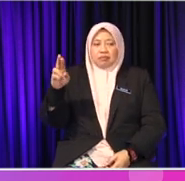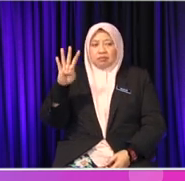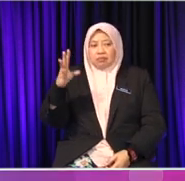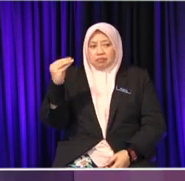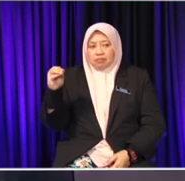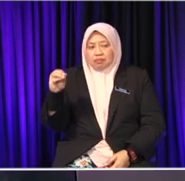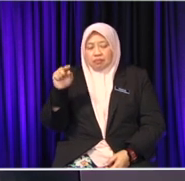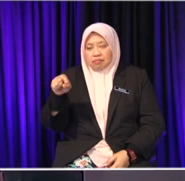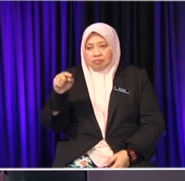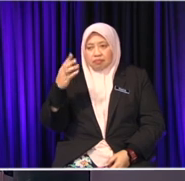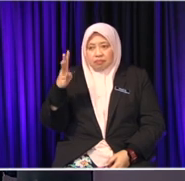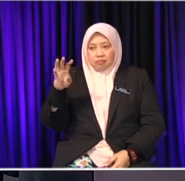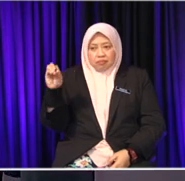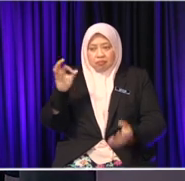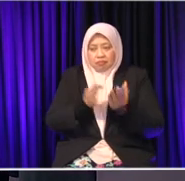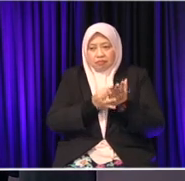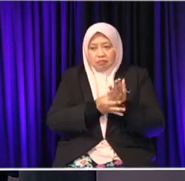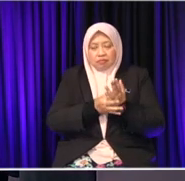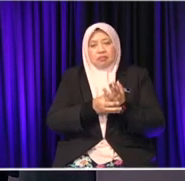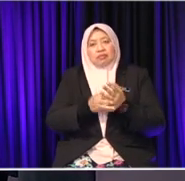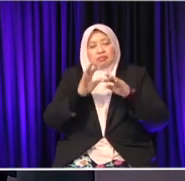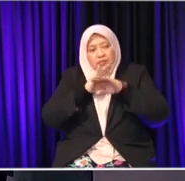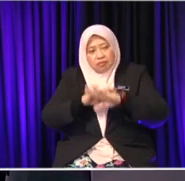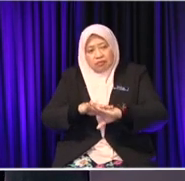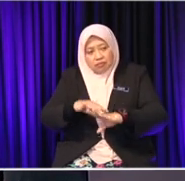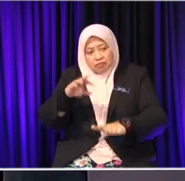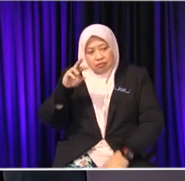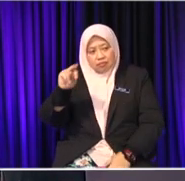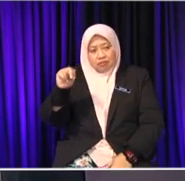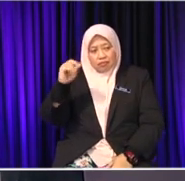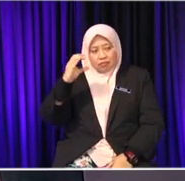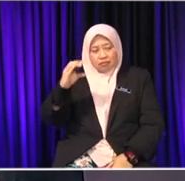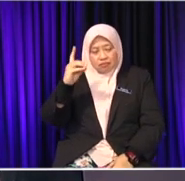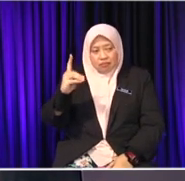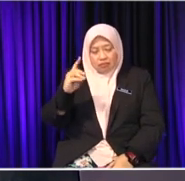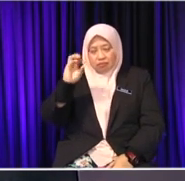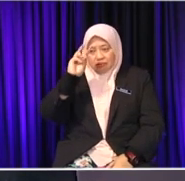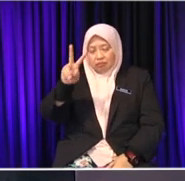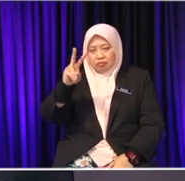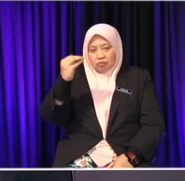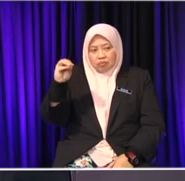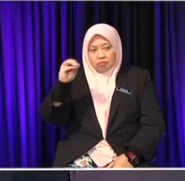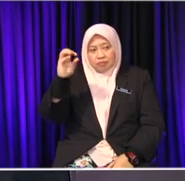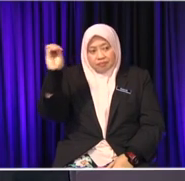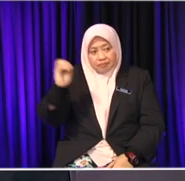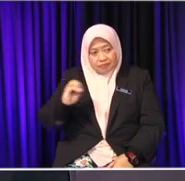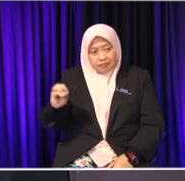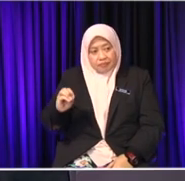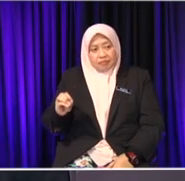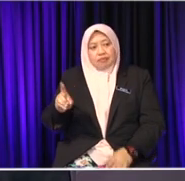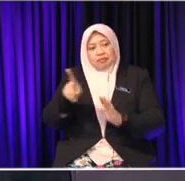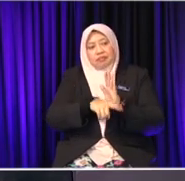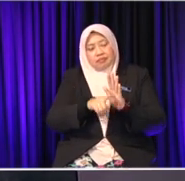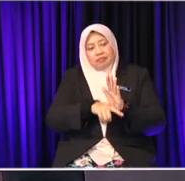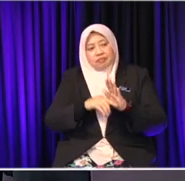selepas ini baru tolak dengan McD maka perlu bayar sebanyak ini diskonnya